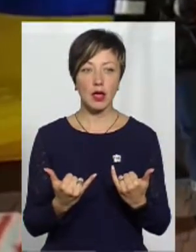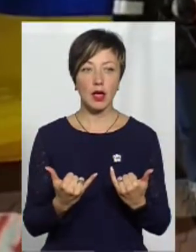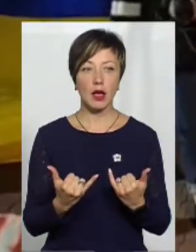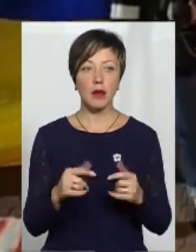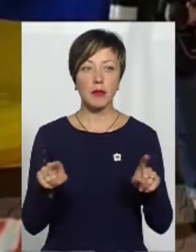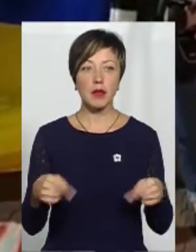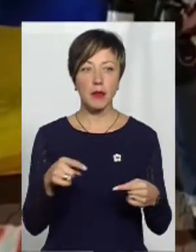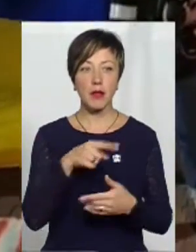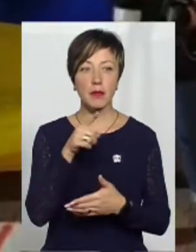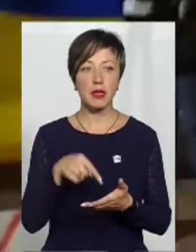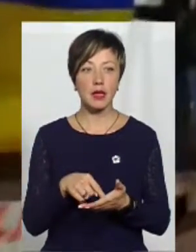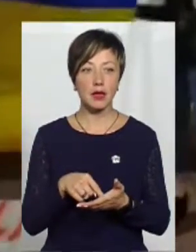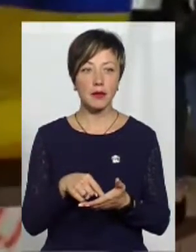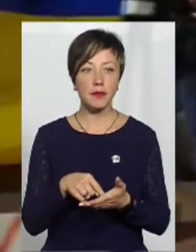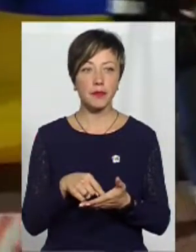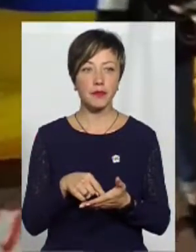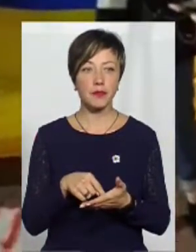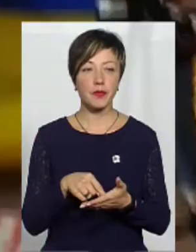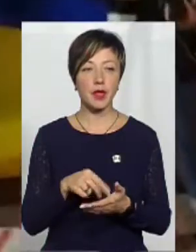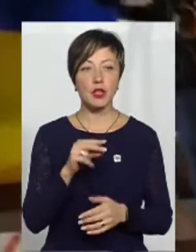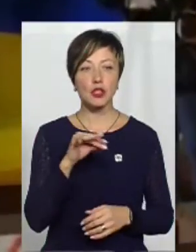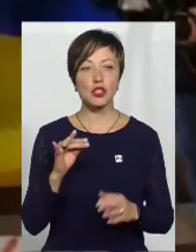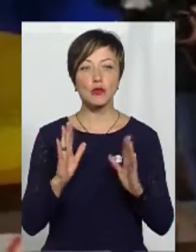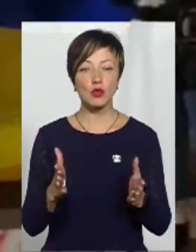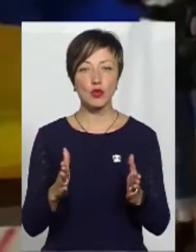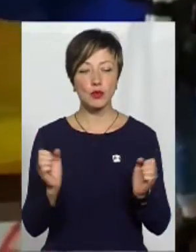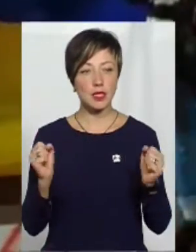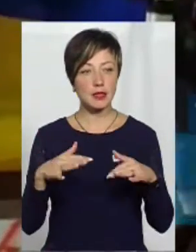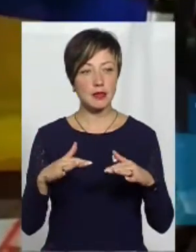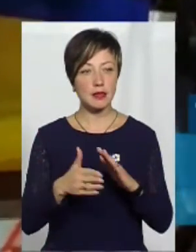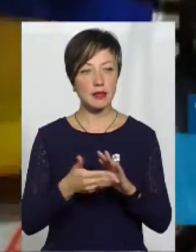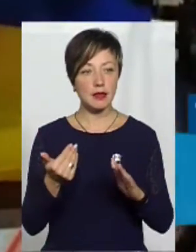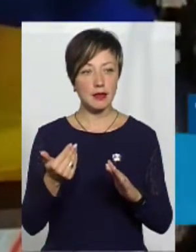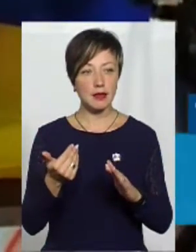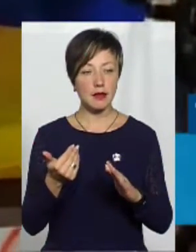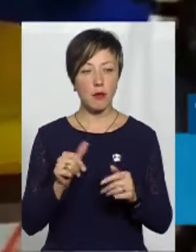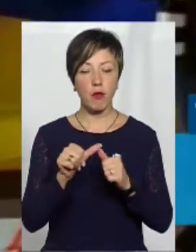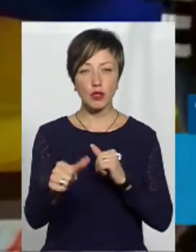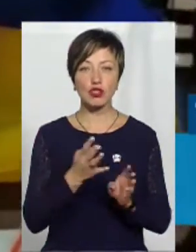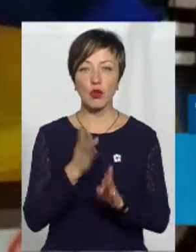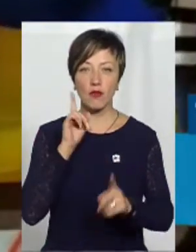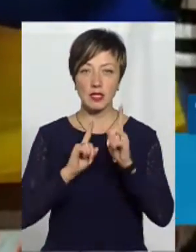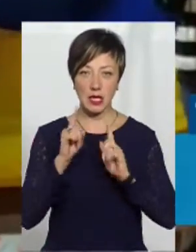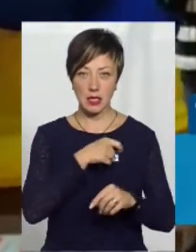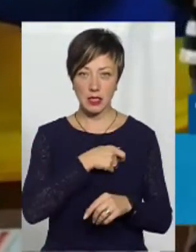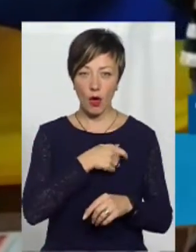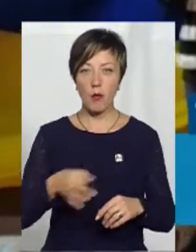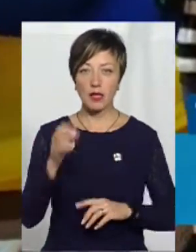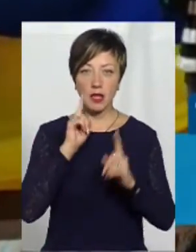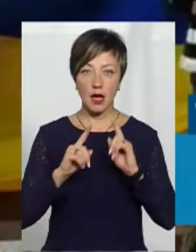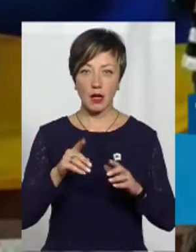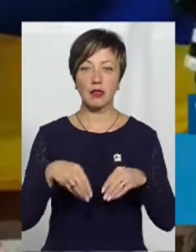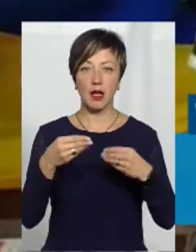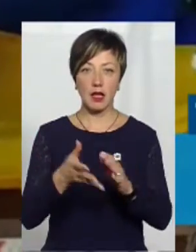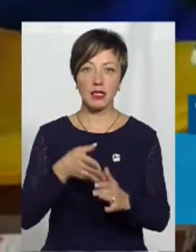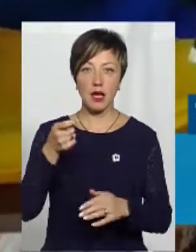питання, так, Леся Стебло, чи будуть скликані позачергові сесії. Обласна рада дала заявку